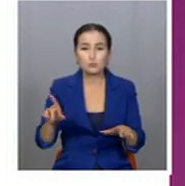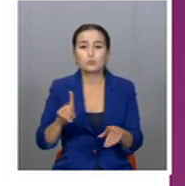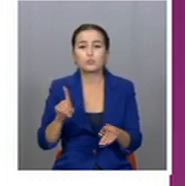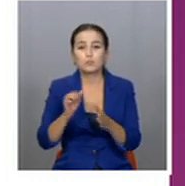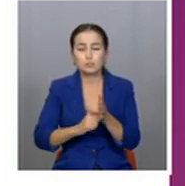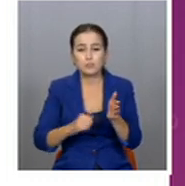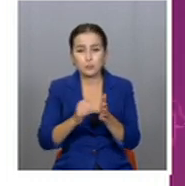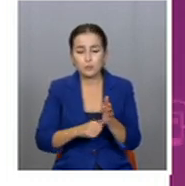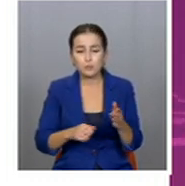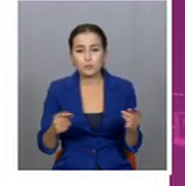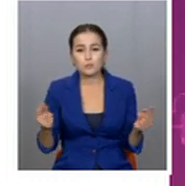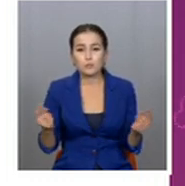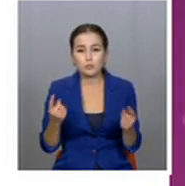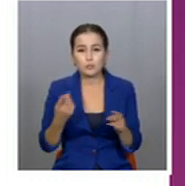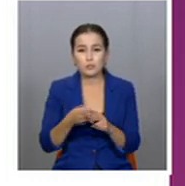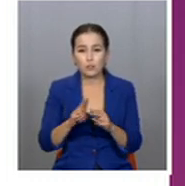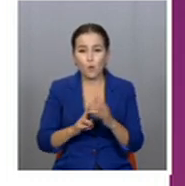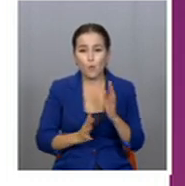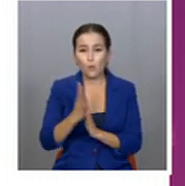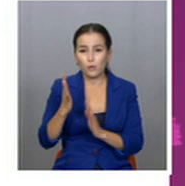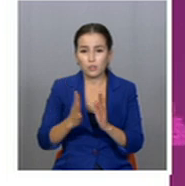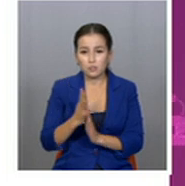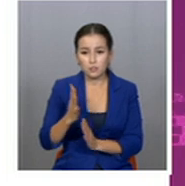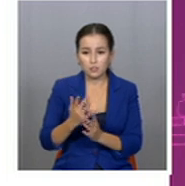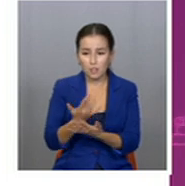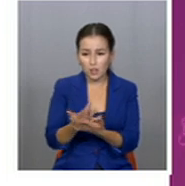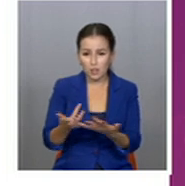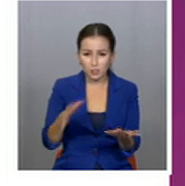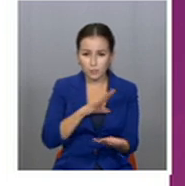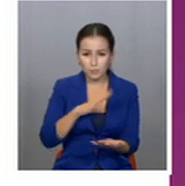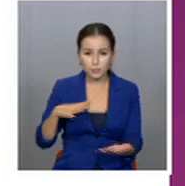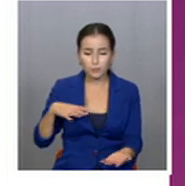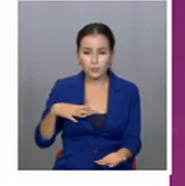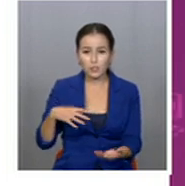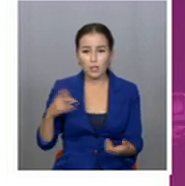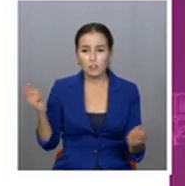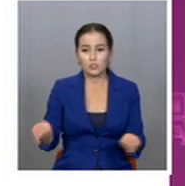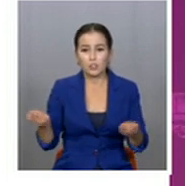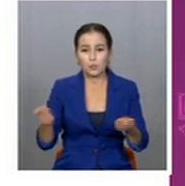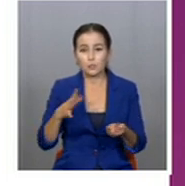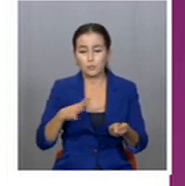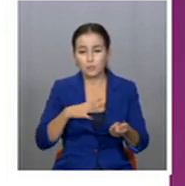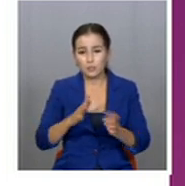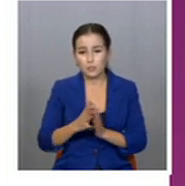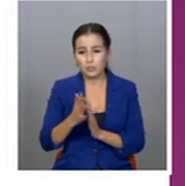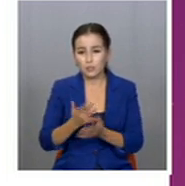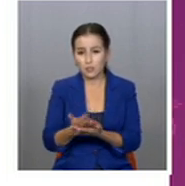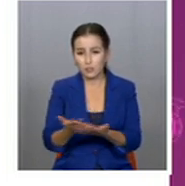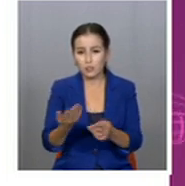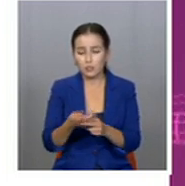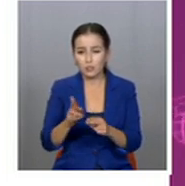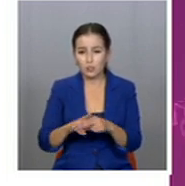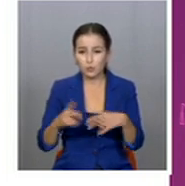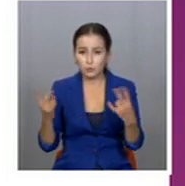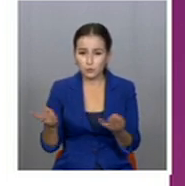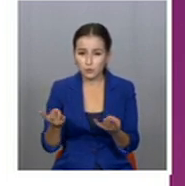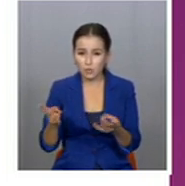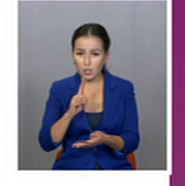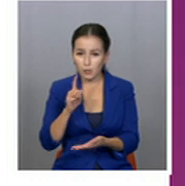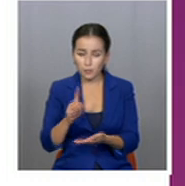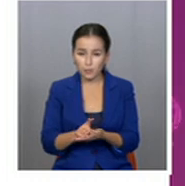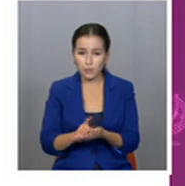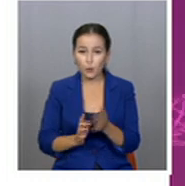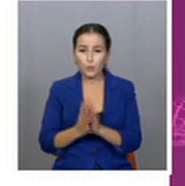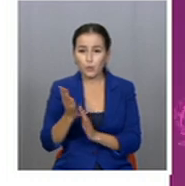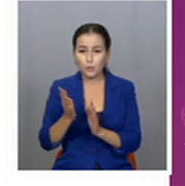болды? Өсімдіктің жұтаңдығы, жайып бағу үшін жайылымға қажеттілік, өсімдіктердің